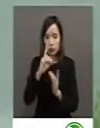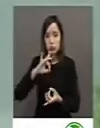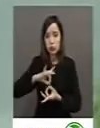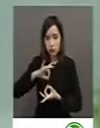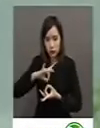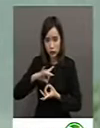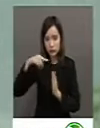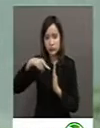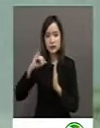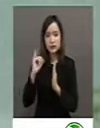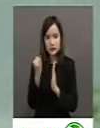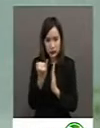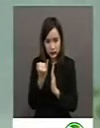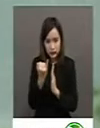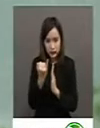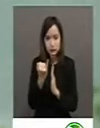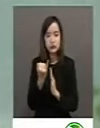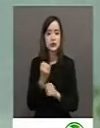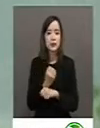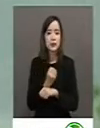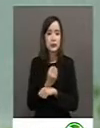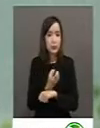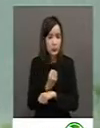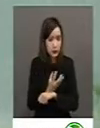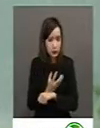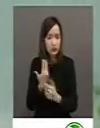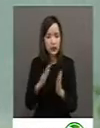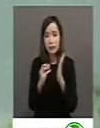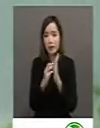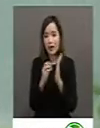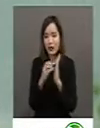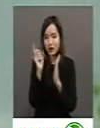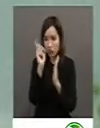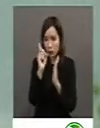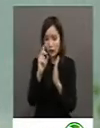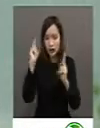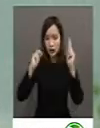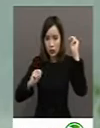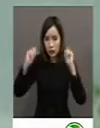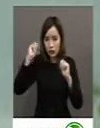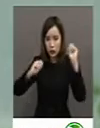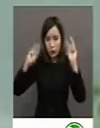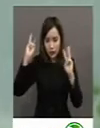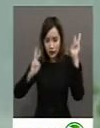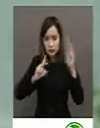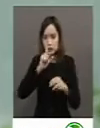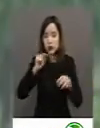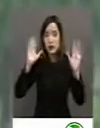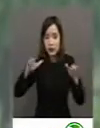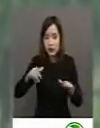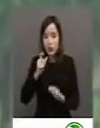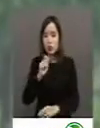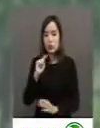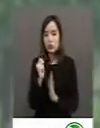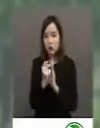ยพิจิตรและกำแพงเพชรค่ะรวมไปถึงภาคกลางบริเวณที่นครสวรรค์ชัยนาทอุทัยธานี